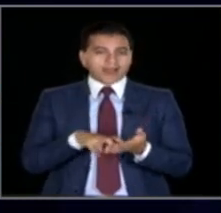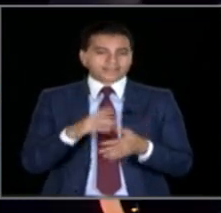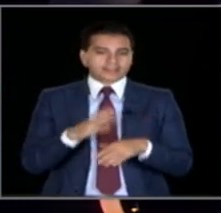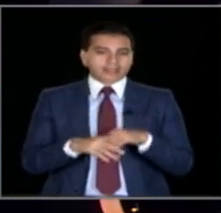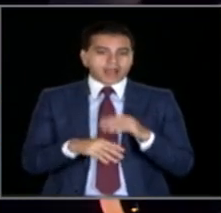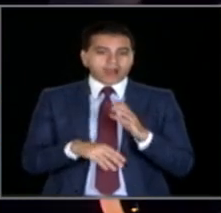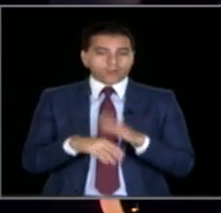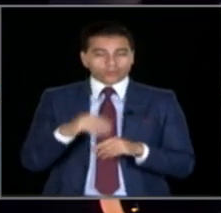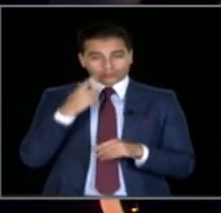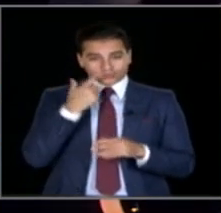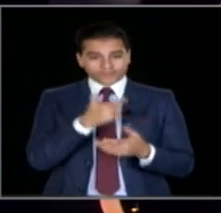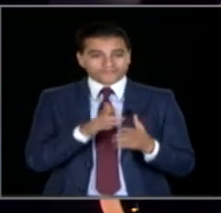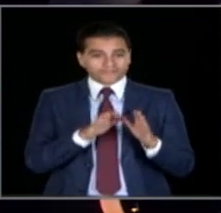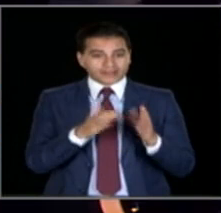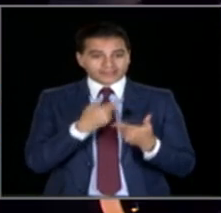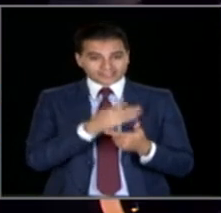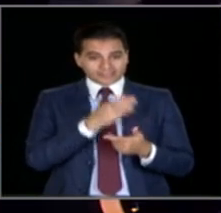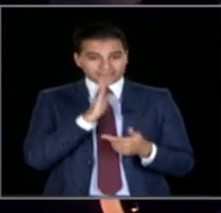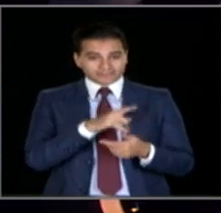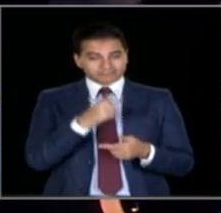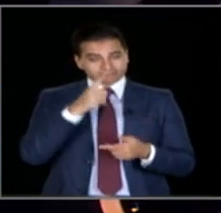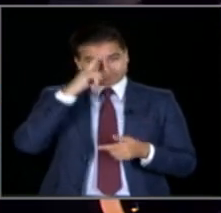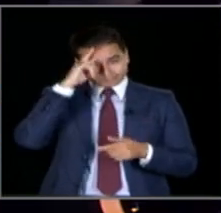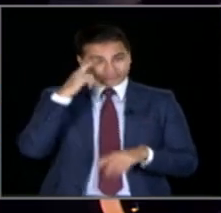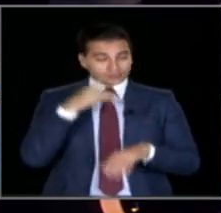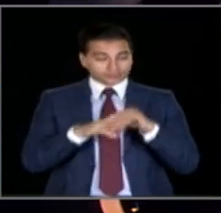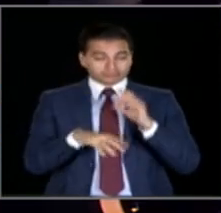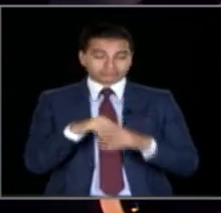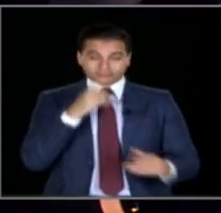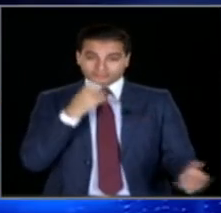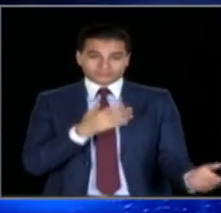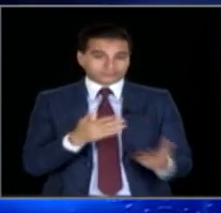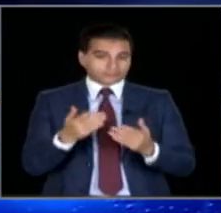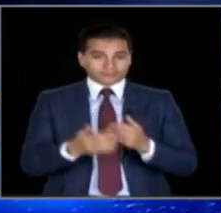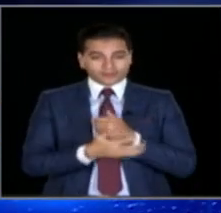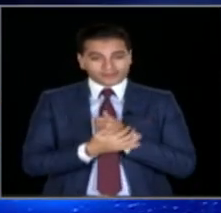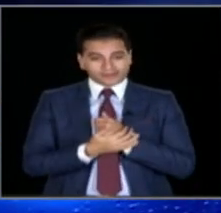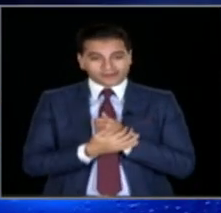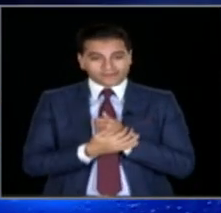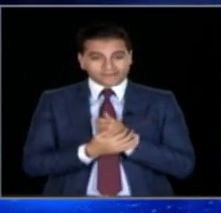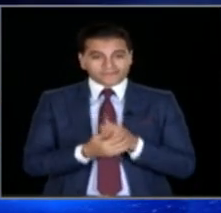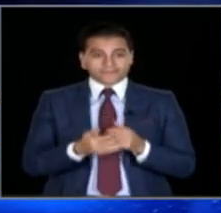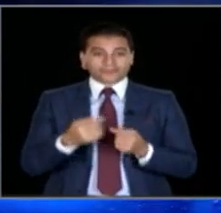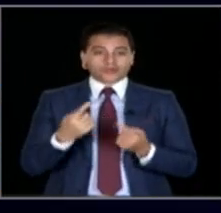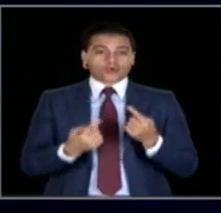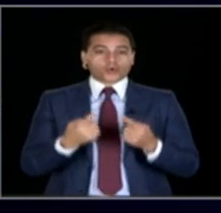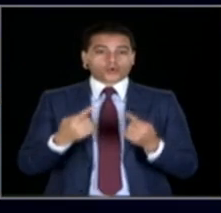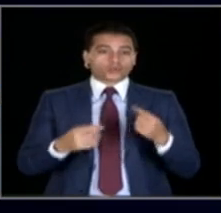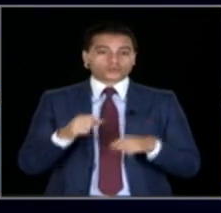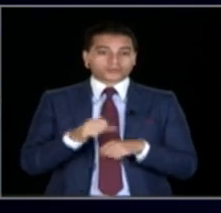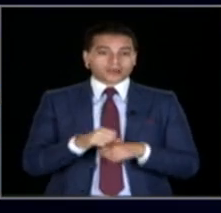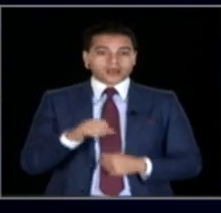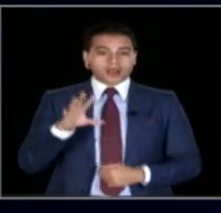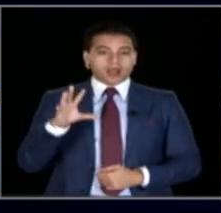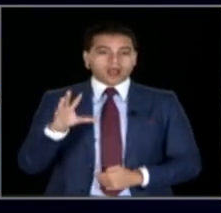يحاولوا. بيكاسو في إجابة؟ في تخمينة. دوس على البازر. من حقك. جزر هاواي.